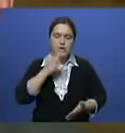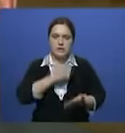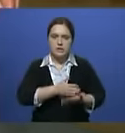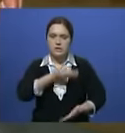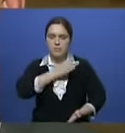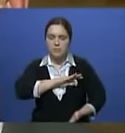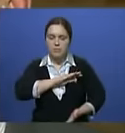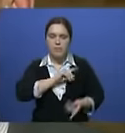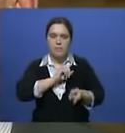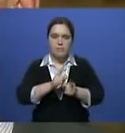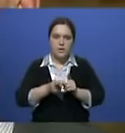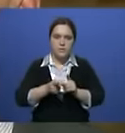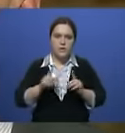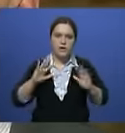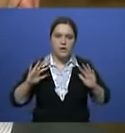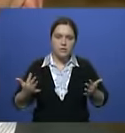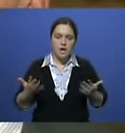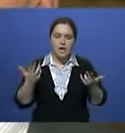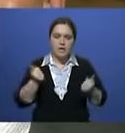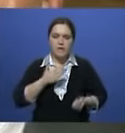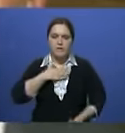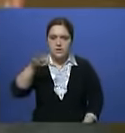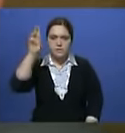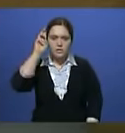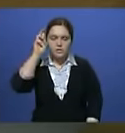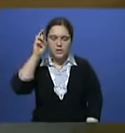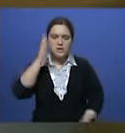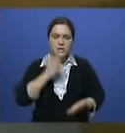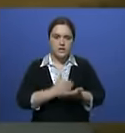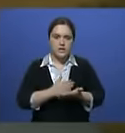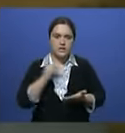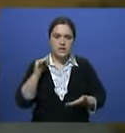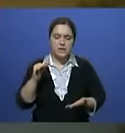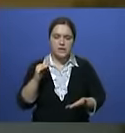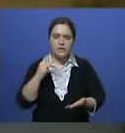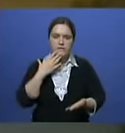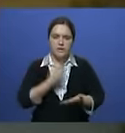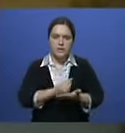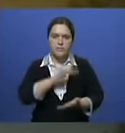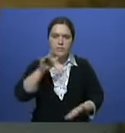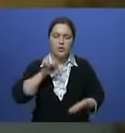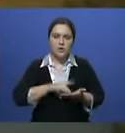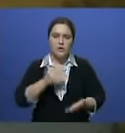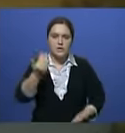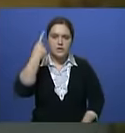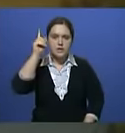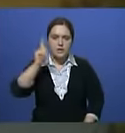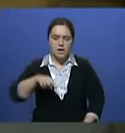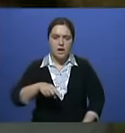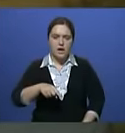перемены которые произошли конкретно в нашем государстве и в нашем городе Вы знаете вот